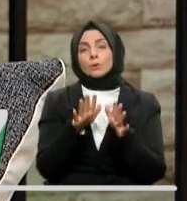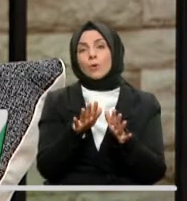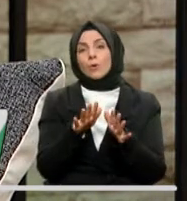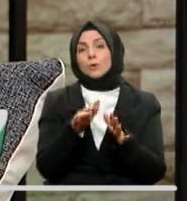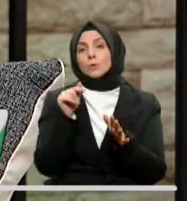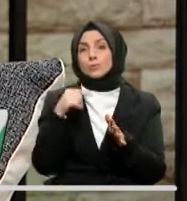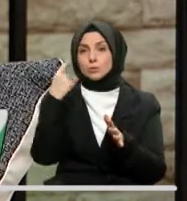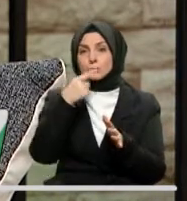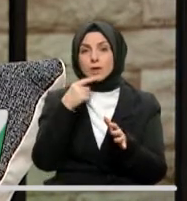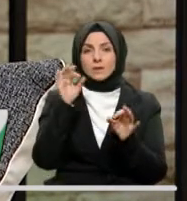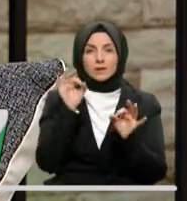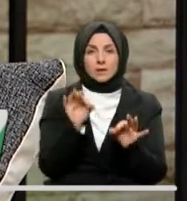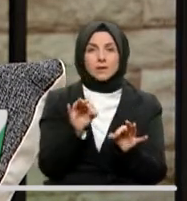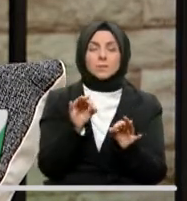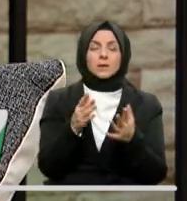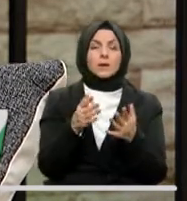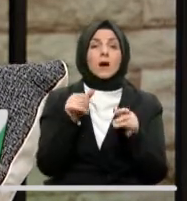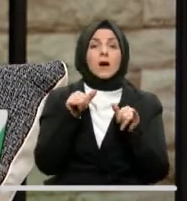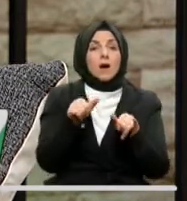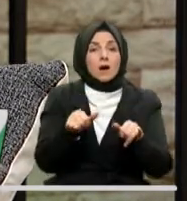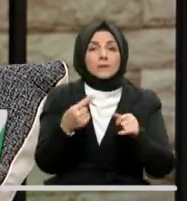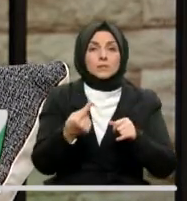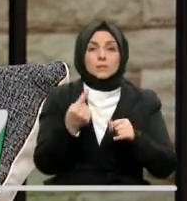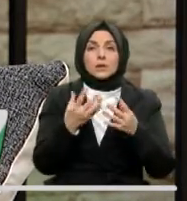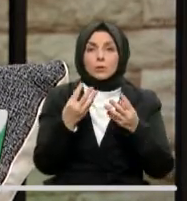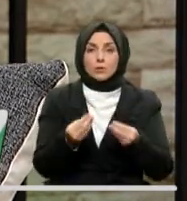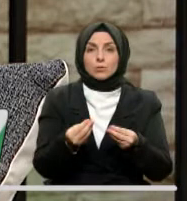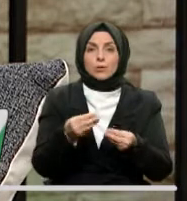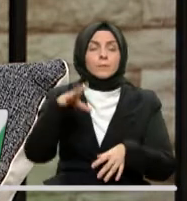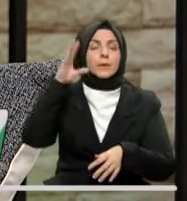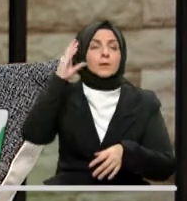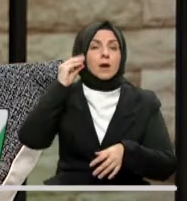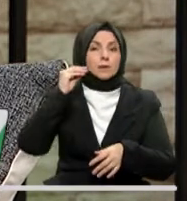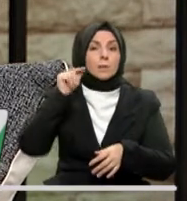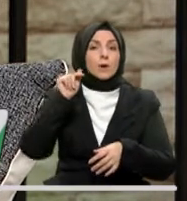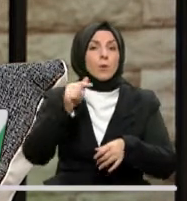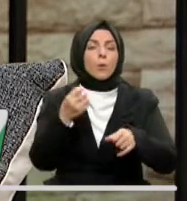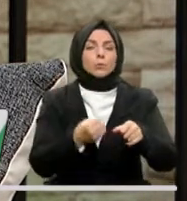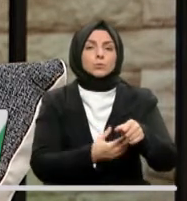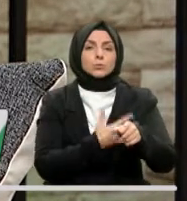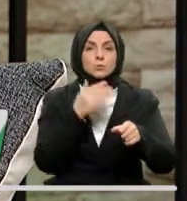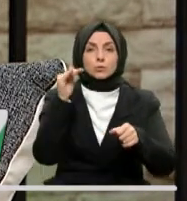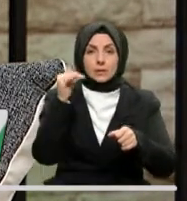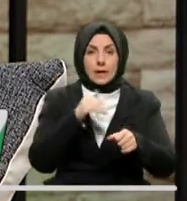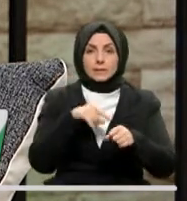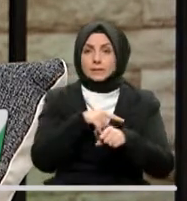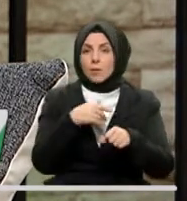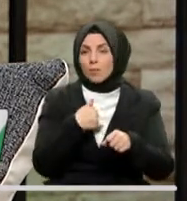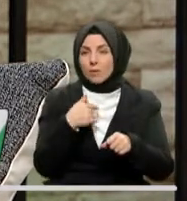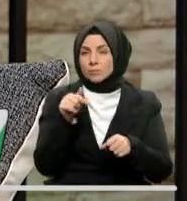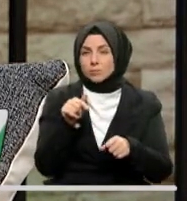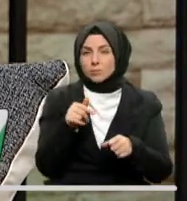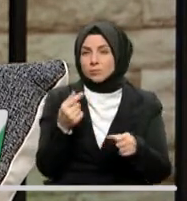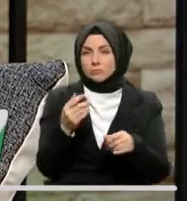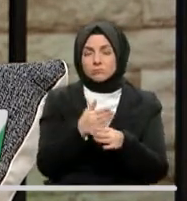bir döngünün içerisinde zor döngü kıyamıyoruz fark etmek için o Duygu geldiğinde Bu duygu Ben nereden aşinayım Çünkü kişi